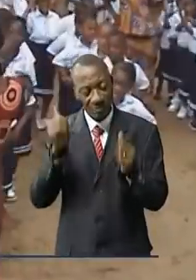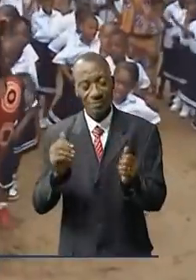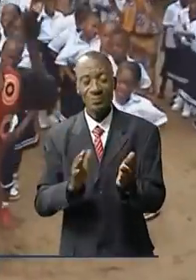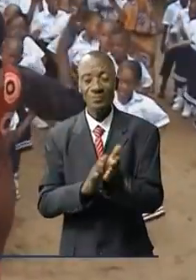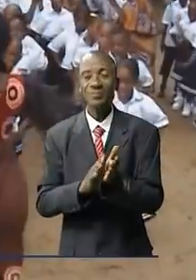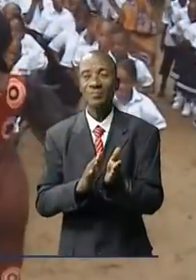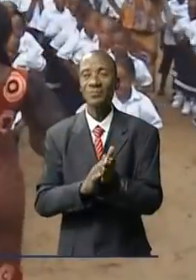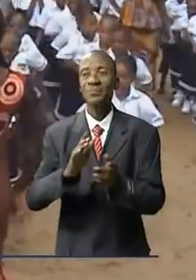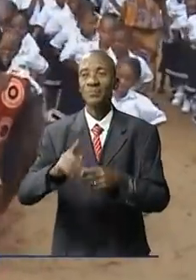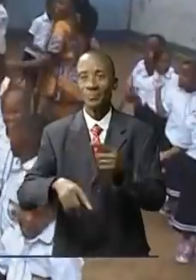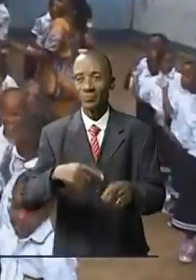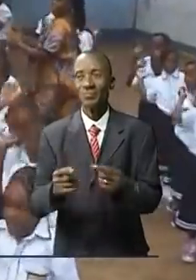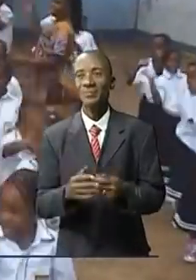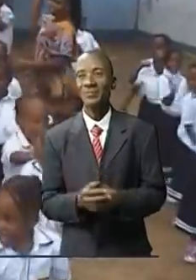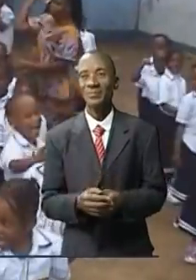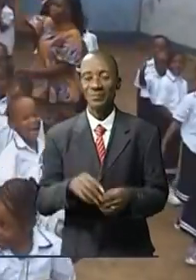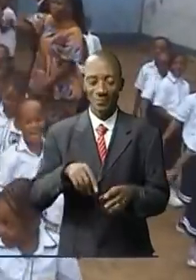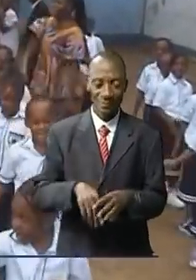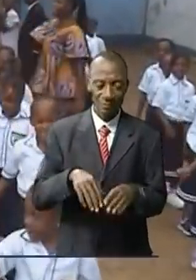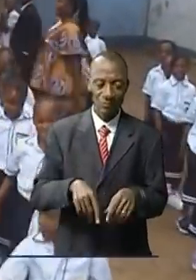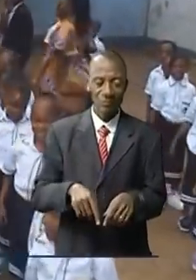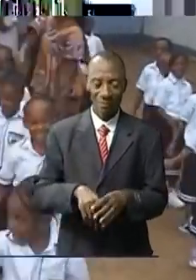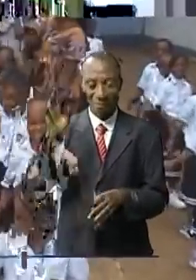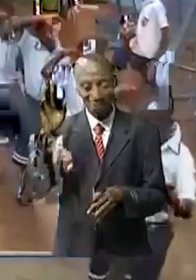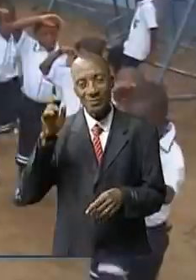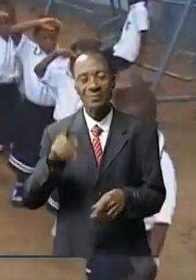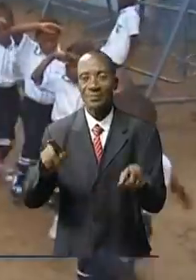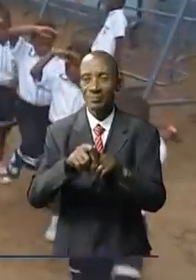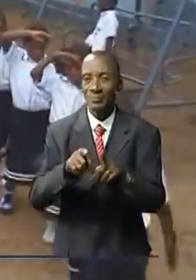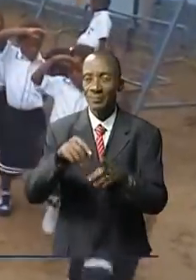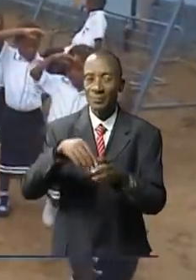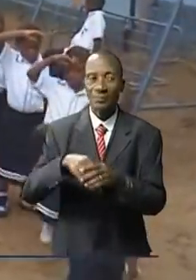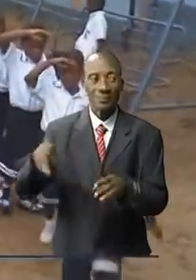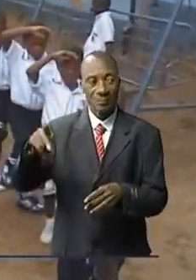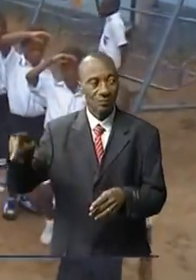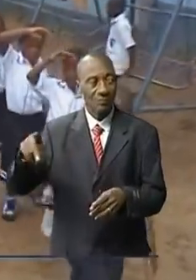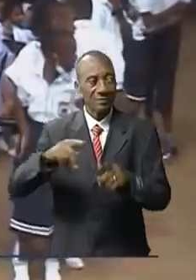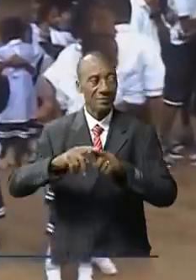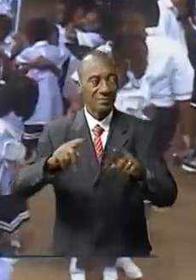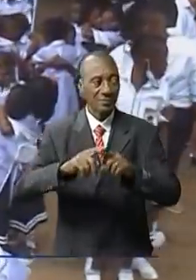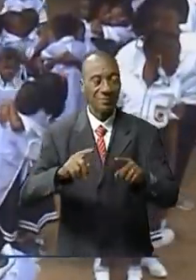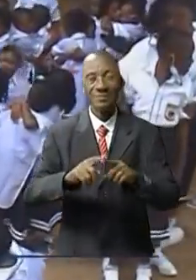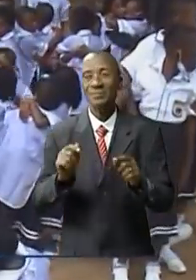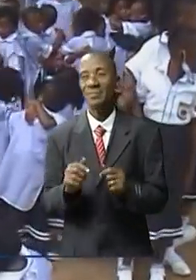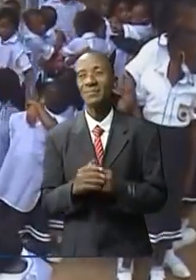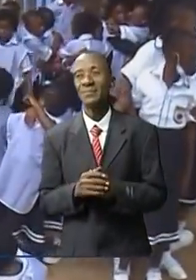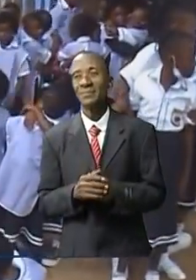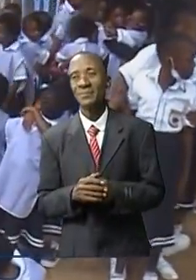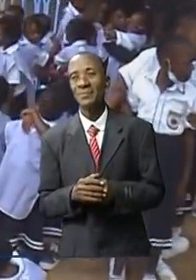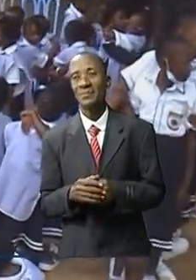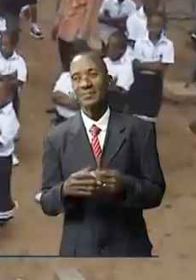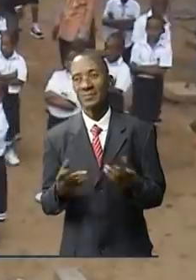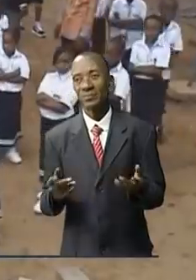spécifique des enfants autistes. L'école chrétienne Montberceau de Joie, qui organise également cet enseignement, n'est pas en